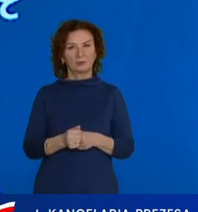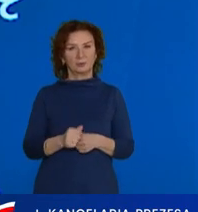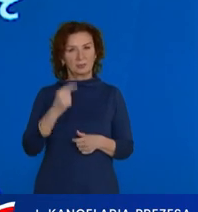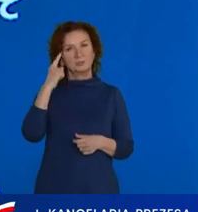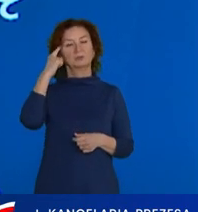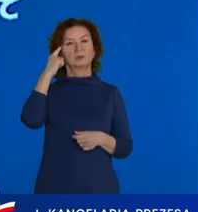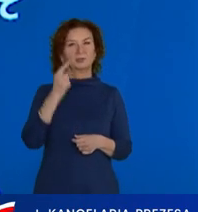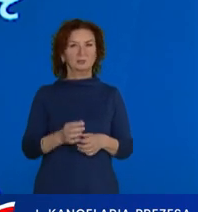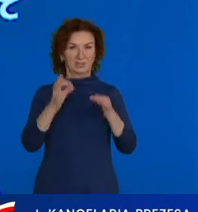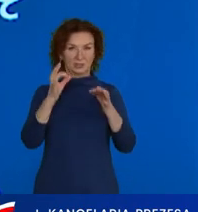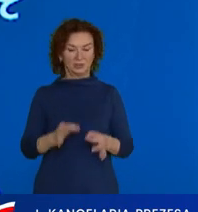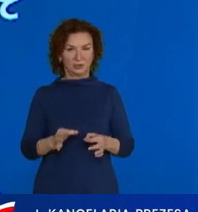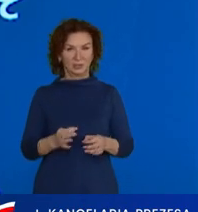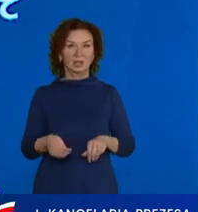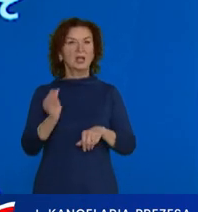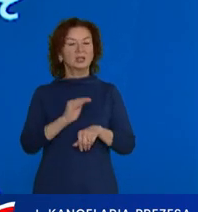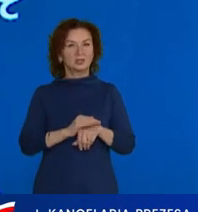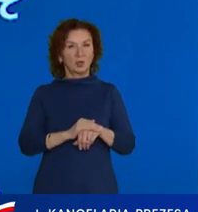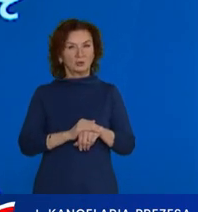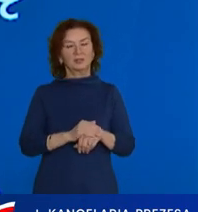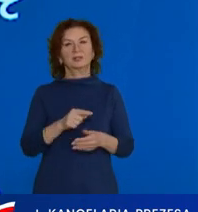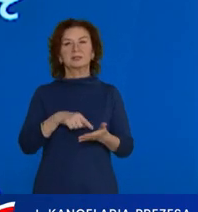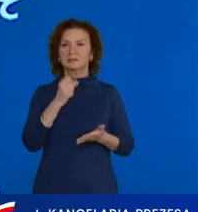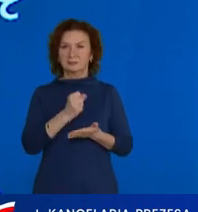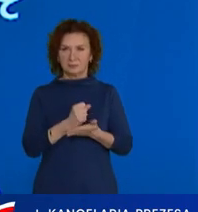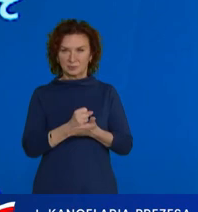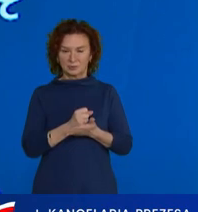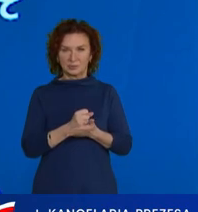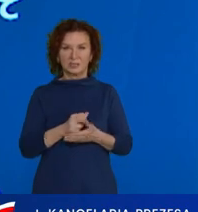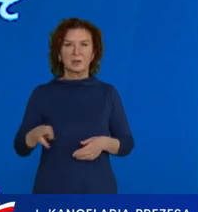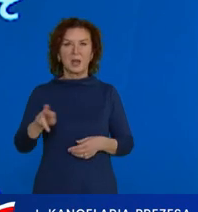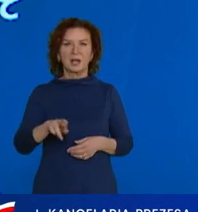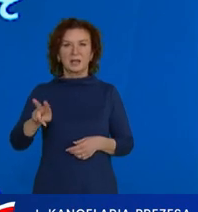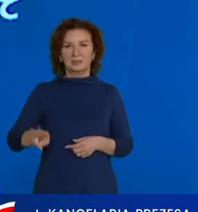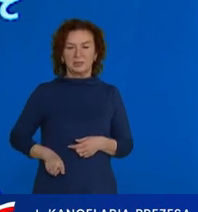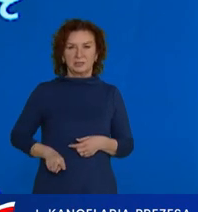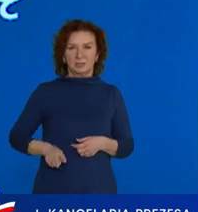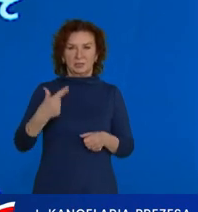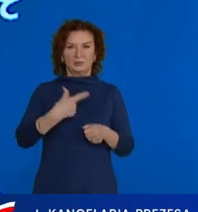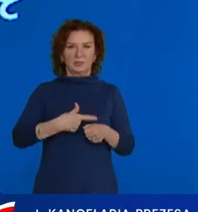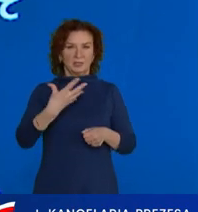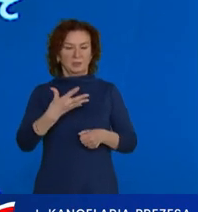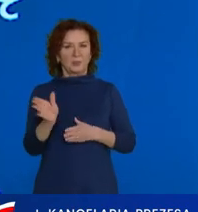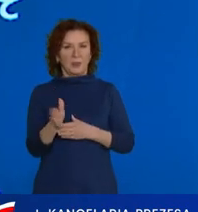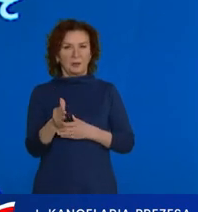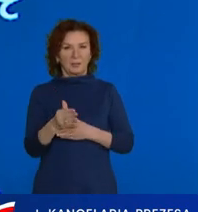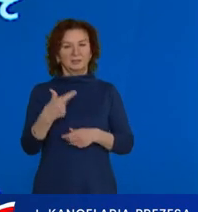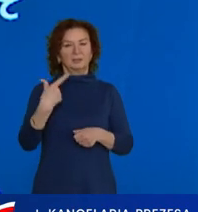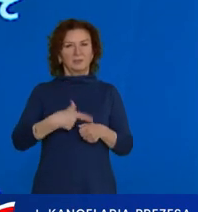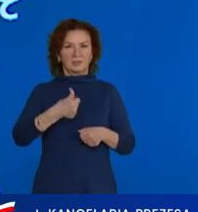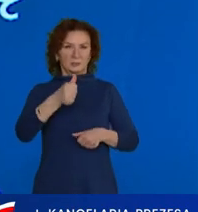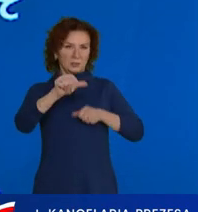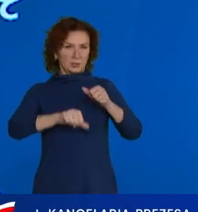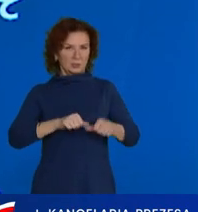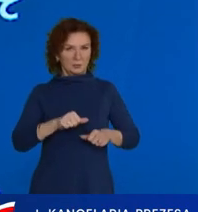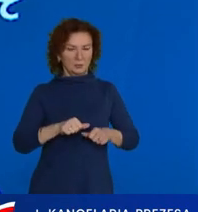przypomnijmy, dzisiaj zgodnie z rozporządzeniem Rady Ministrów z dnia 25 marca 2021